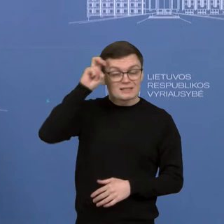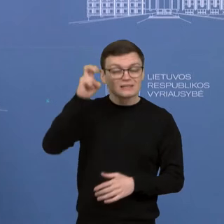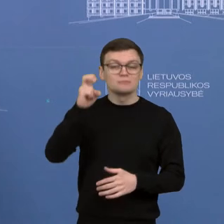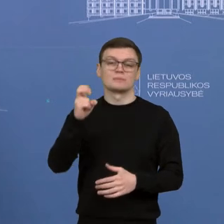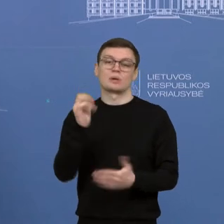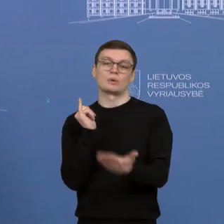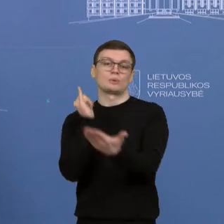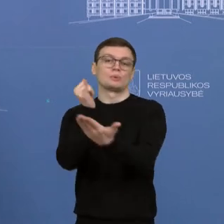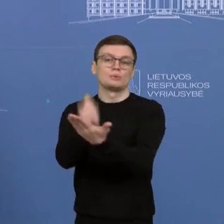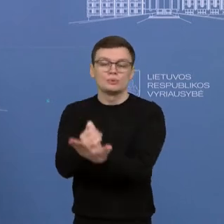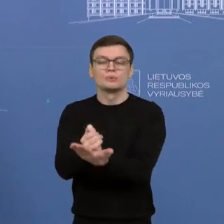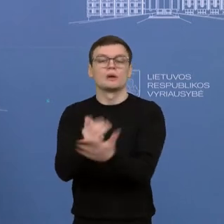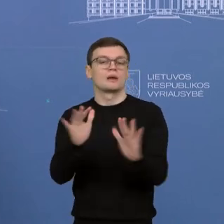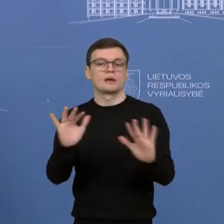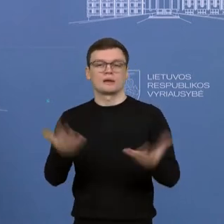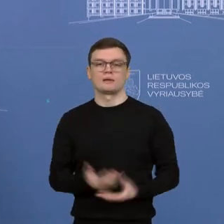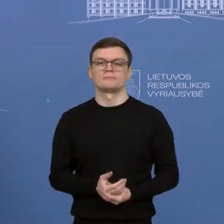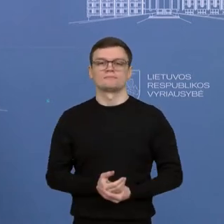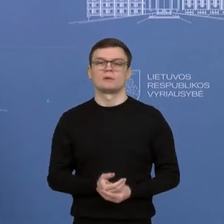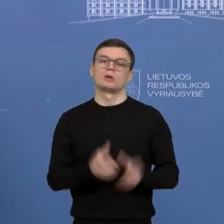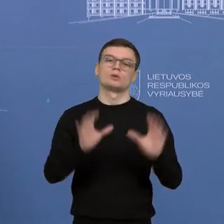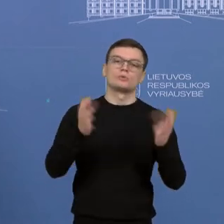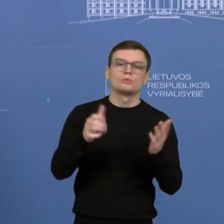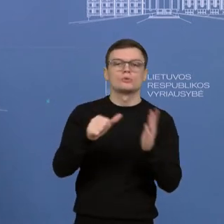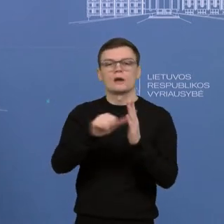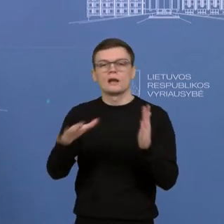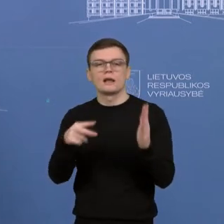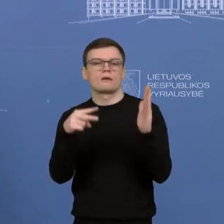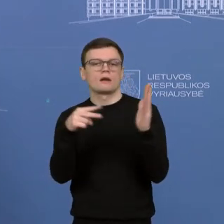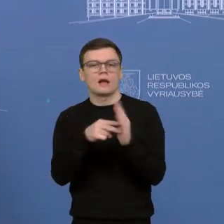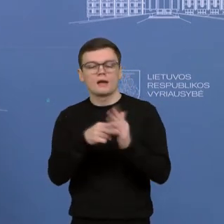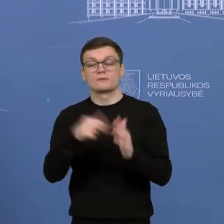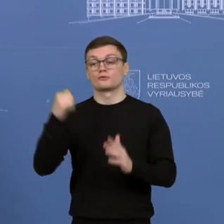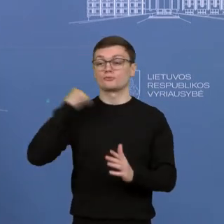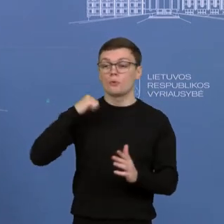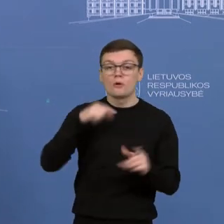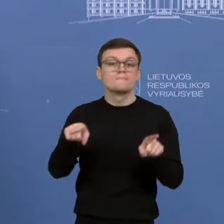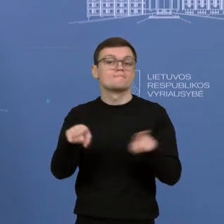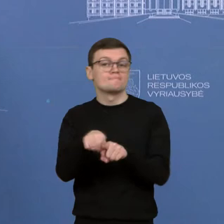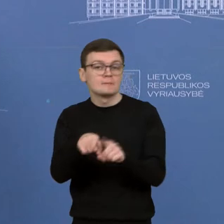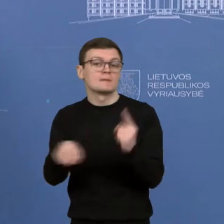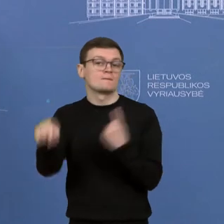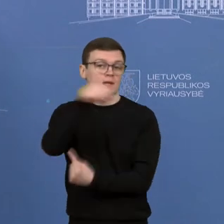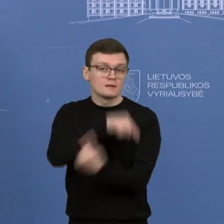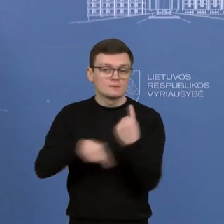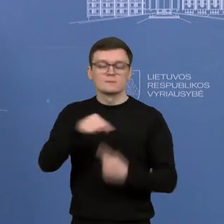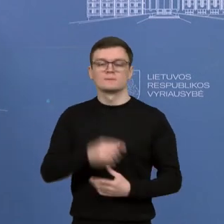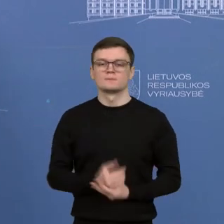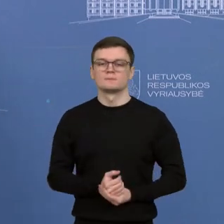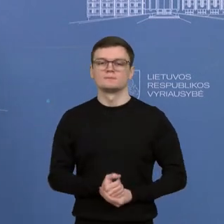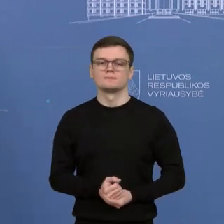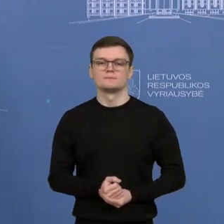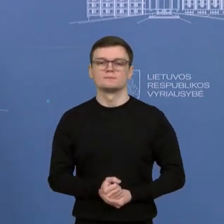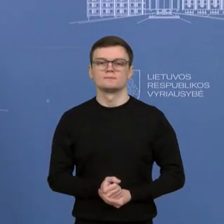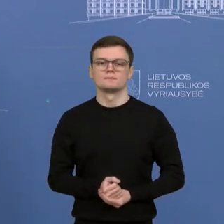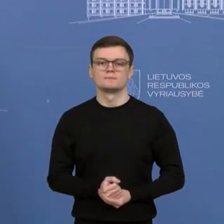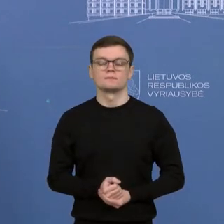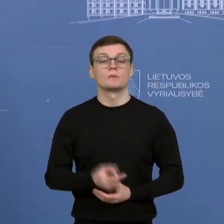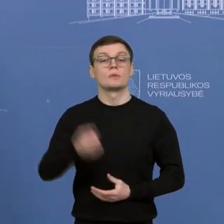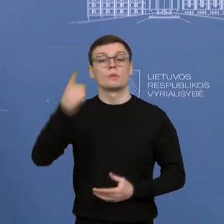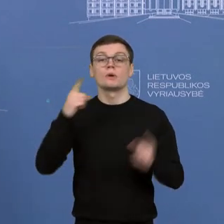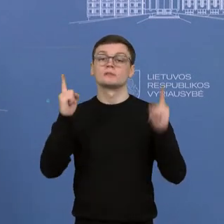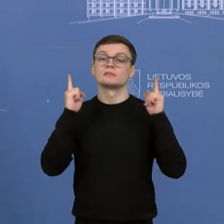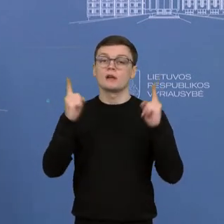dalį dujų ir elektros kainų tiek žmonėm, tiek verslui. Ir taip pat siekiant išsaugoti